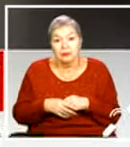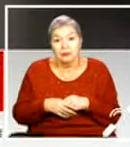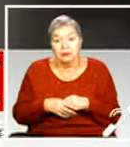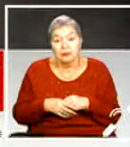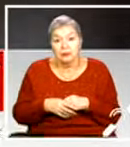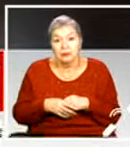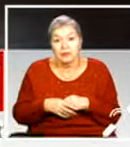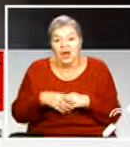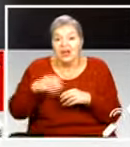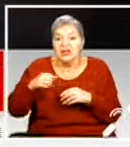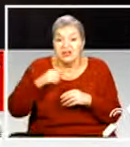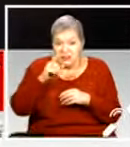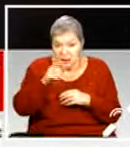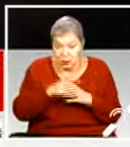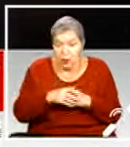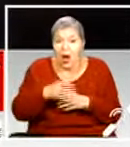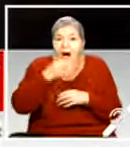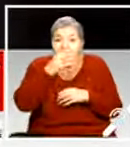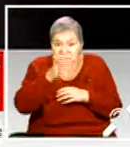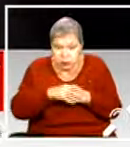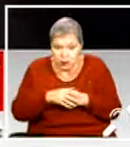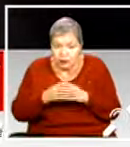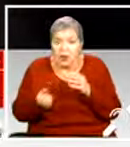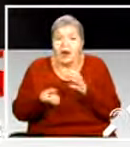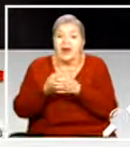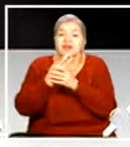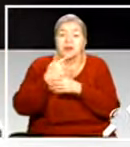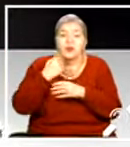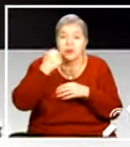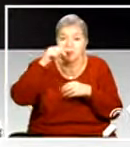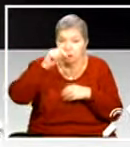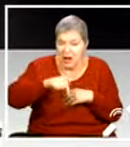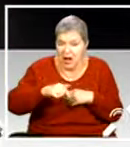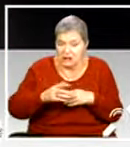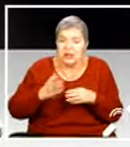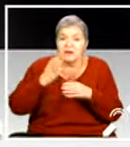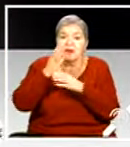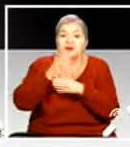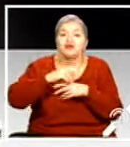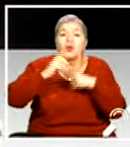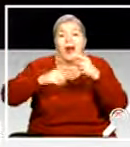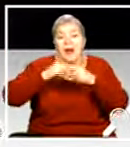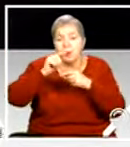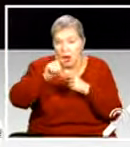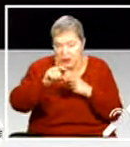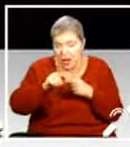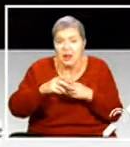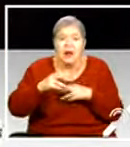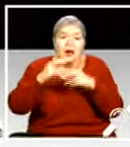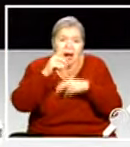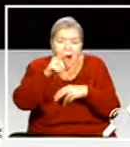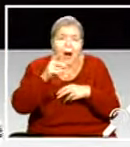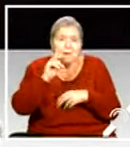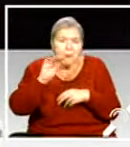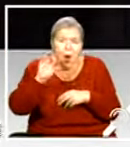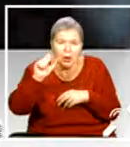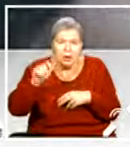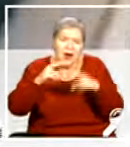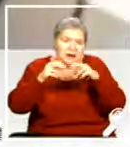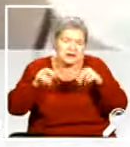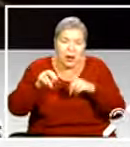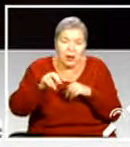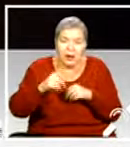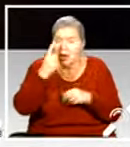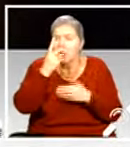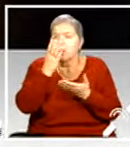Bun găsit! Tânărul ne-a zis că la începutul acestei săptămâni a mers împreună cu nepoata sa la acest mall, iar la un moment